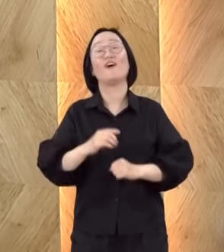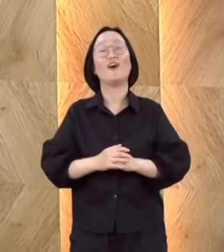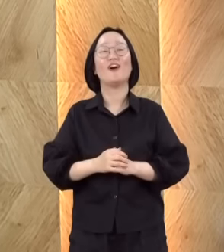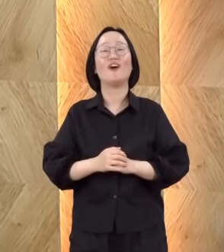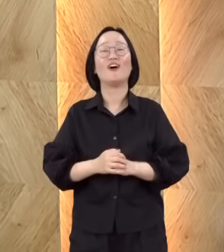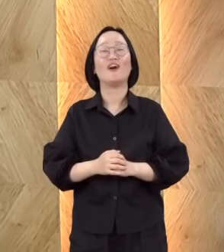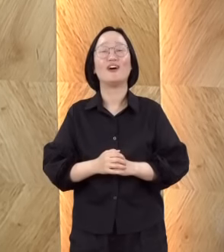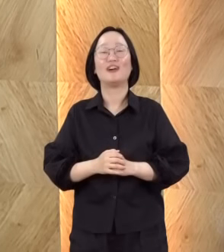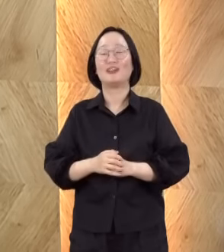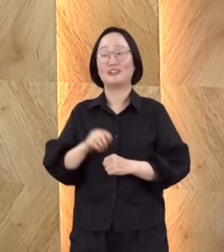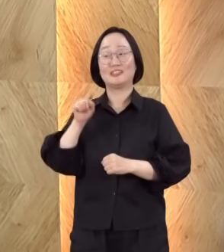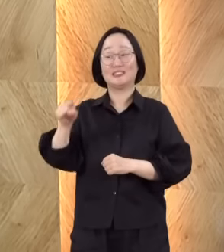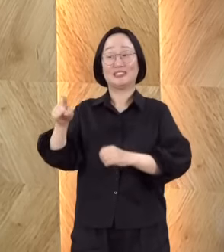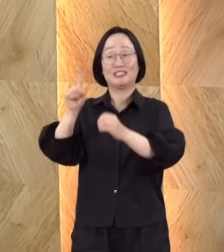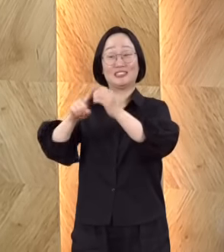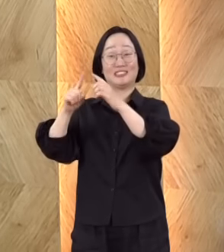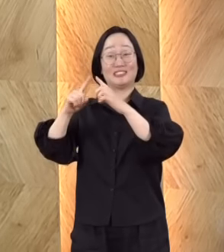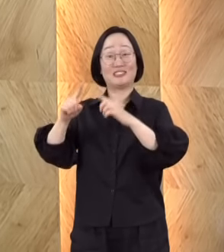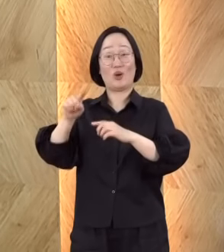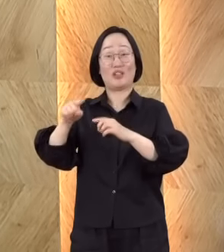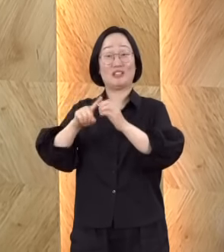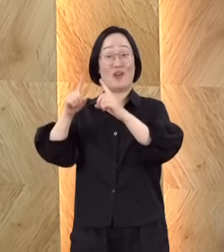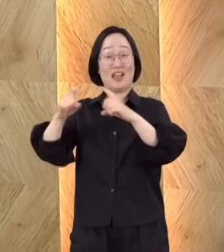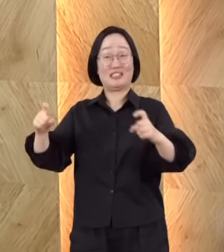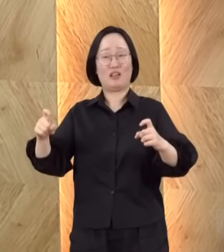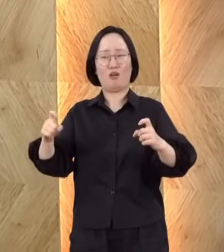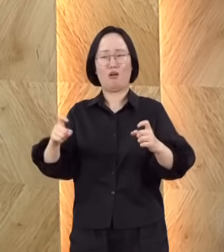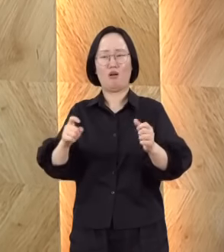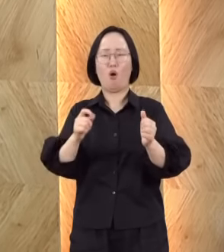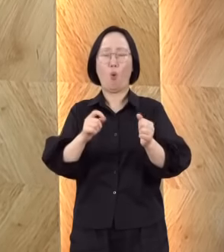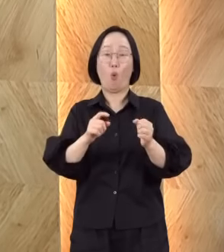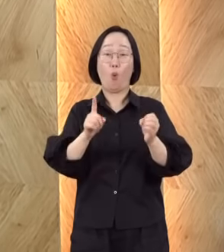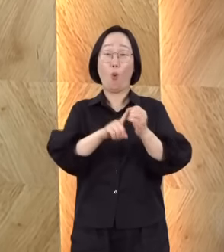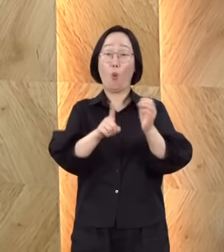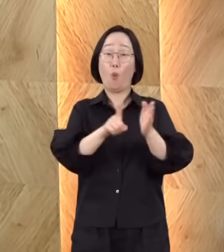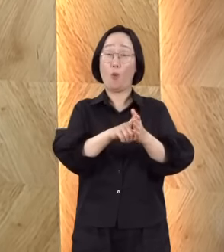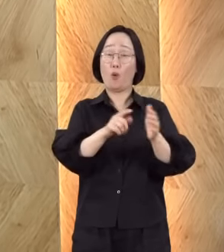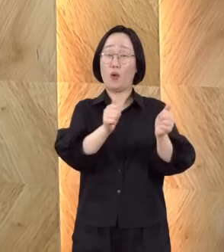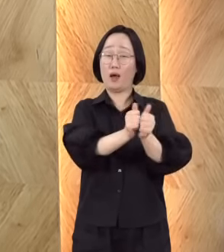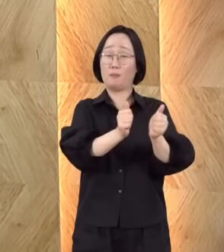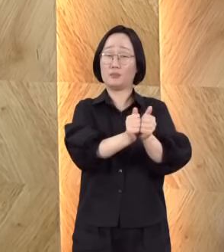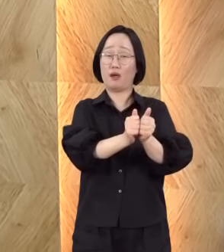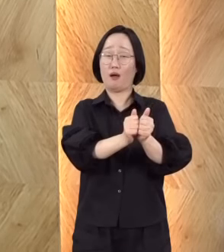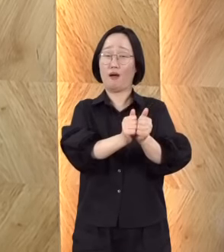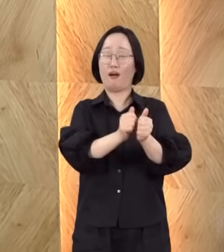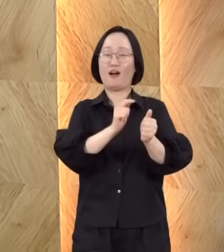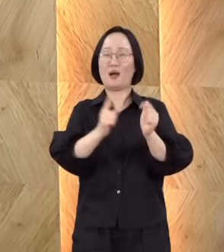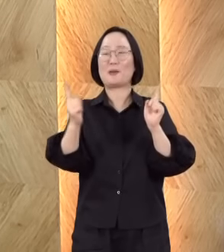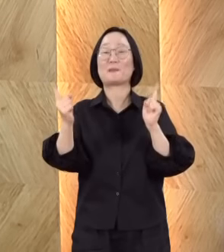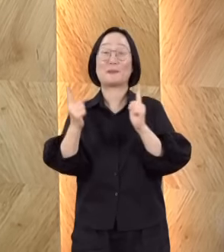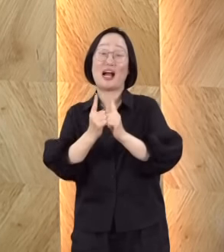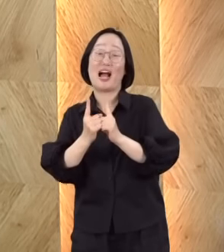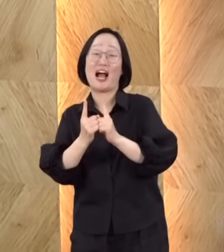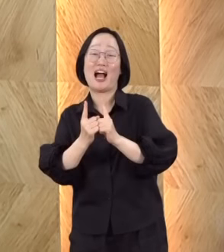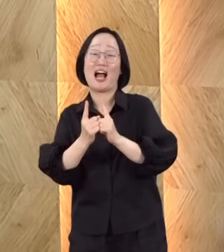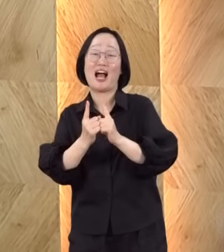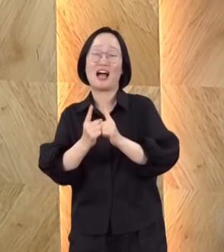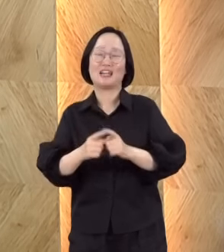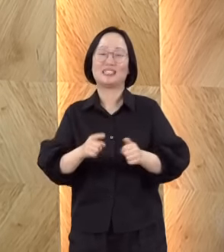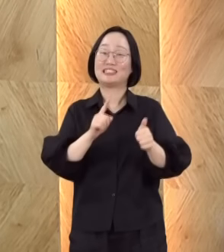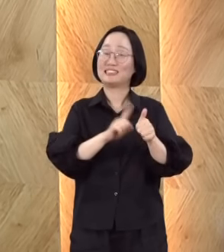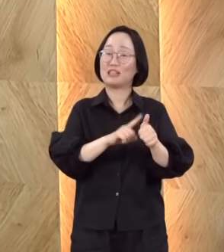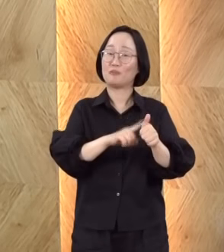어느 불심이 아주 깊으신 거사님 만나뵙게 되었는데 그 거사 님께서